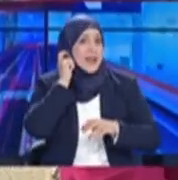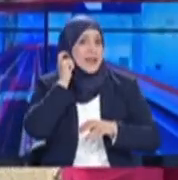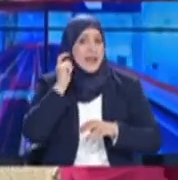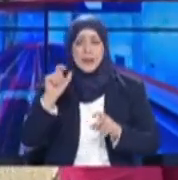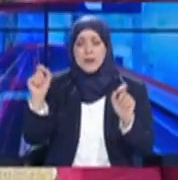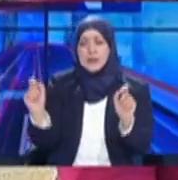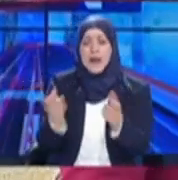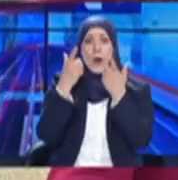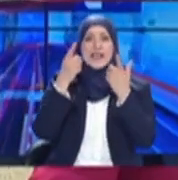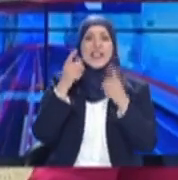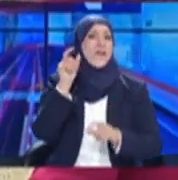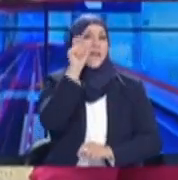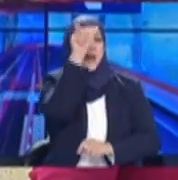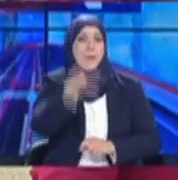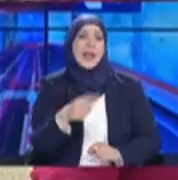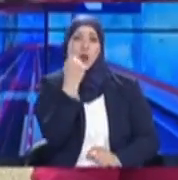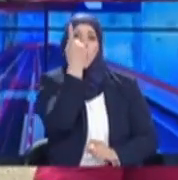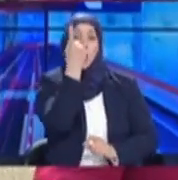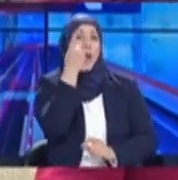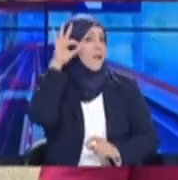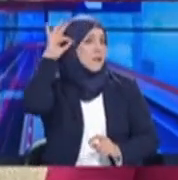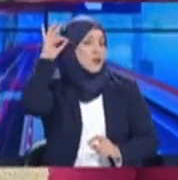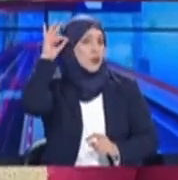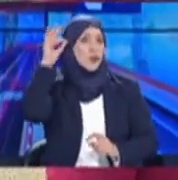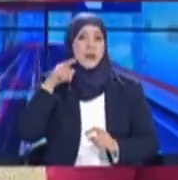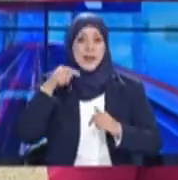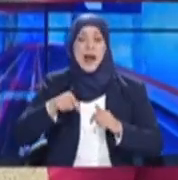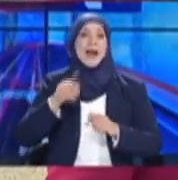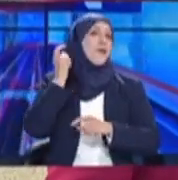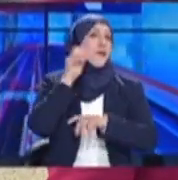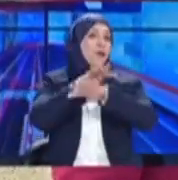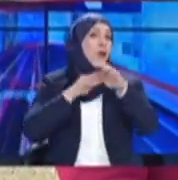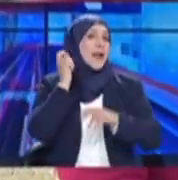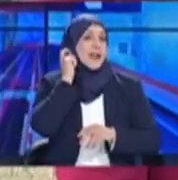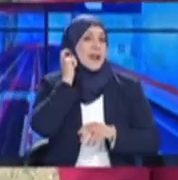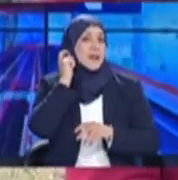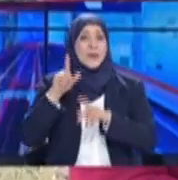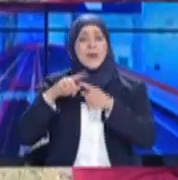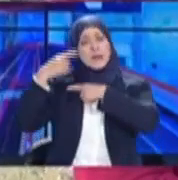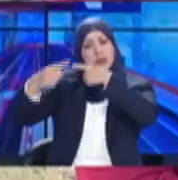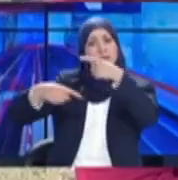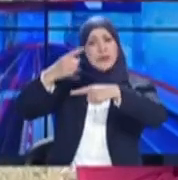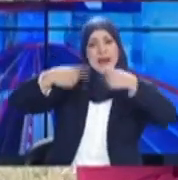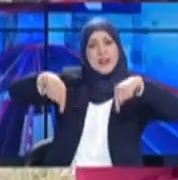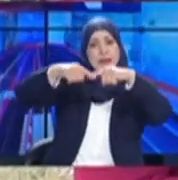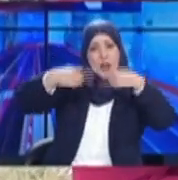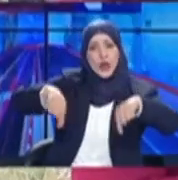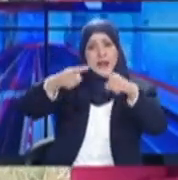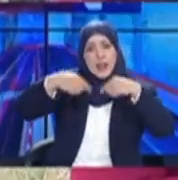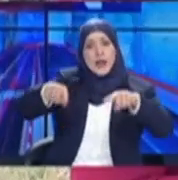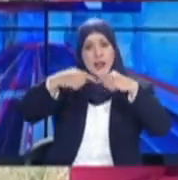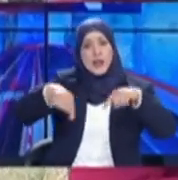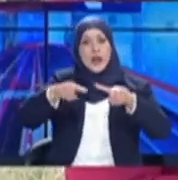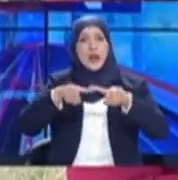في تونس منذ بروز او الحاله في تونس قمنا بها عقد العديد من جلسات اللجنه الجهويه